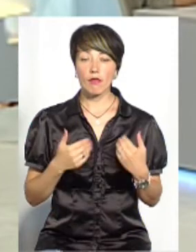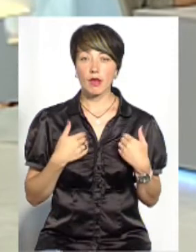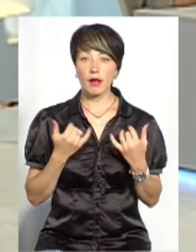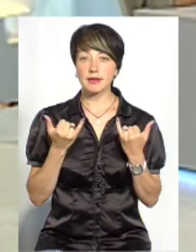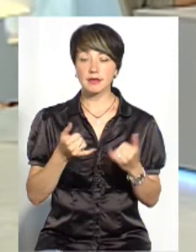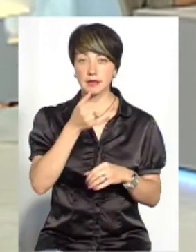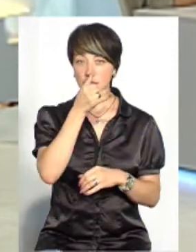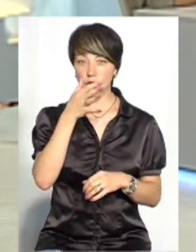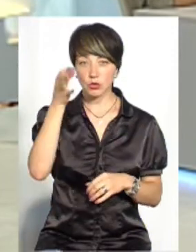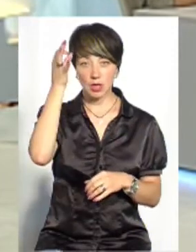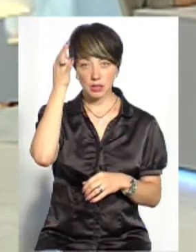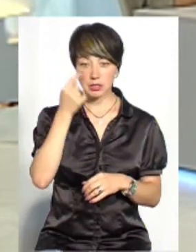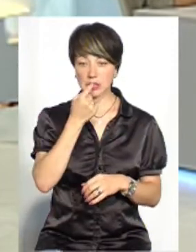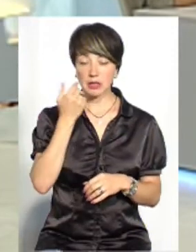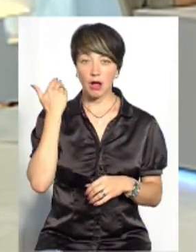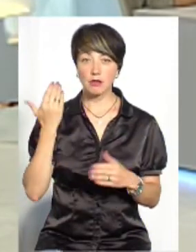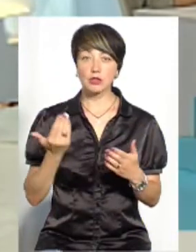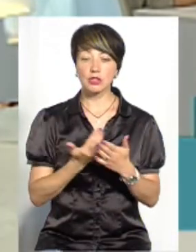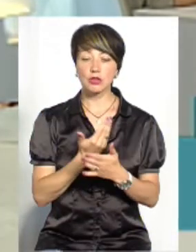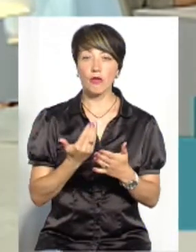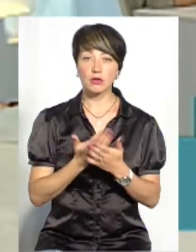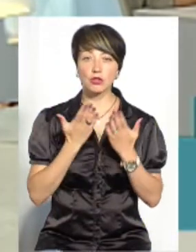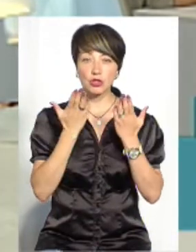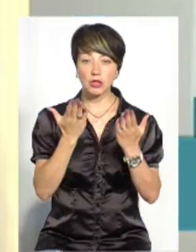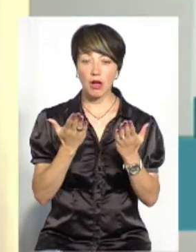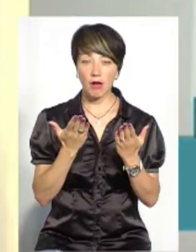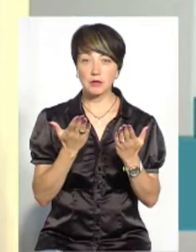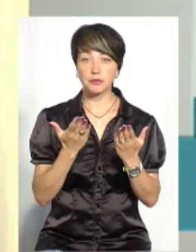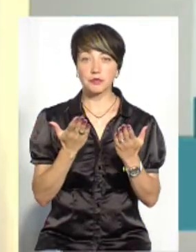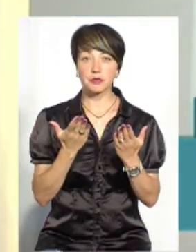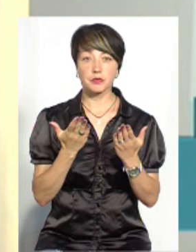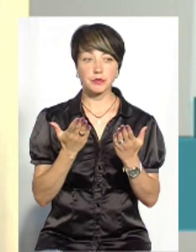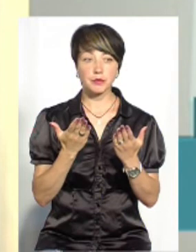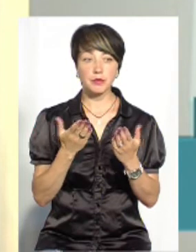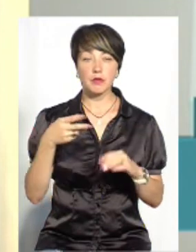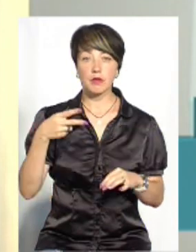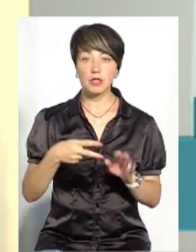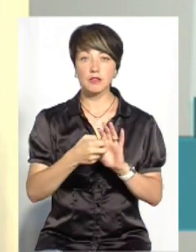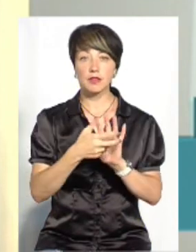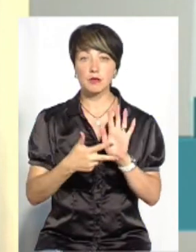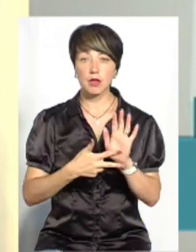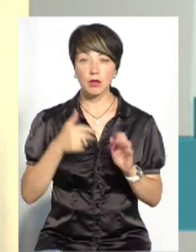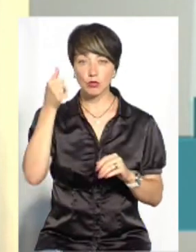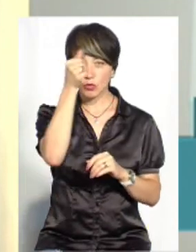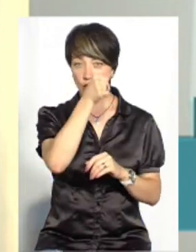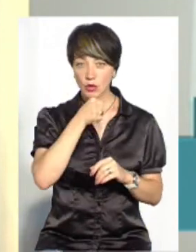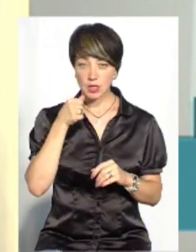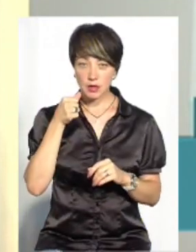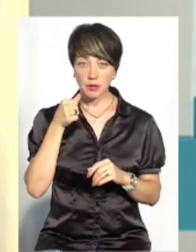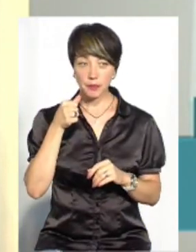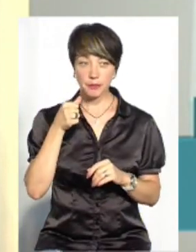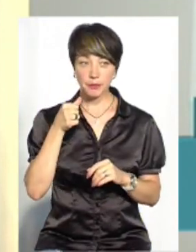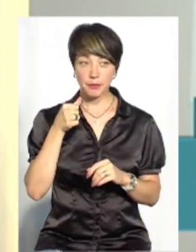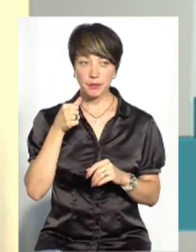можу згадати, але недавно читав новину про те, що зовсім недавно, у 2018 році, то навіть у цьому році,